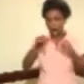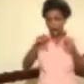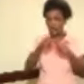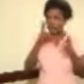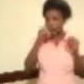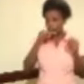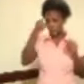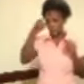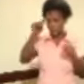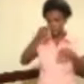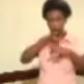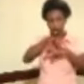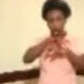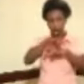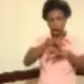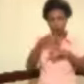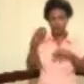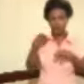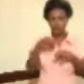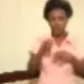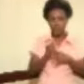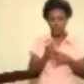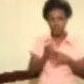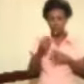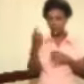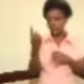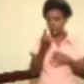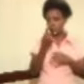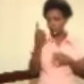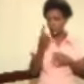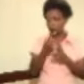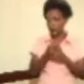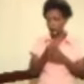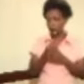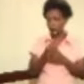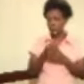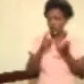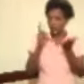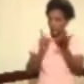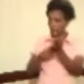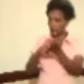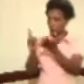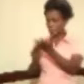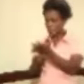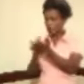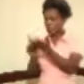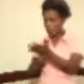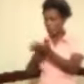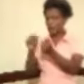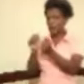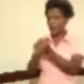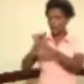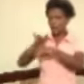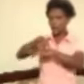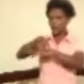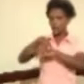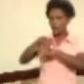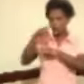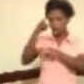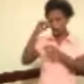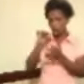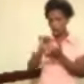terre que m'identifie déjà. Et chose drôle, il s'agit de négociations que me fait avec des terrains et qui pas appartenir à